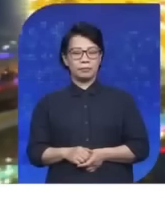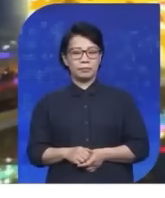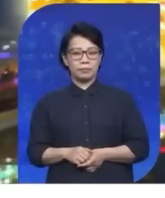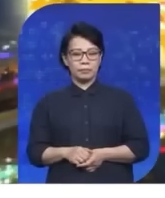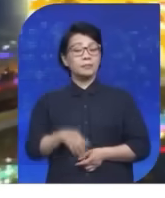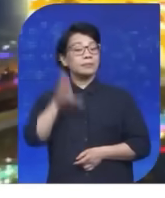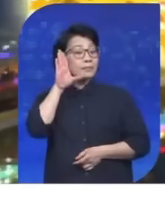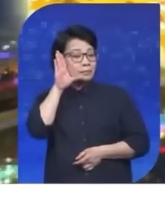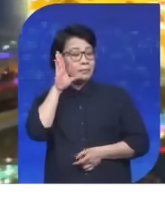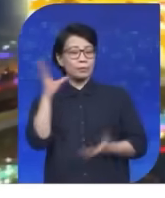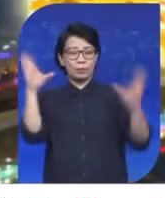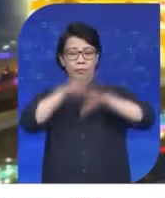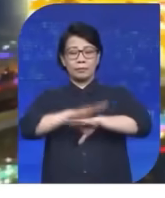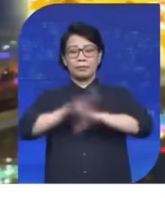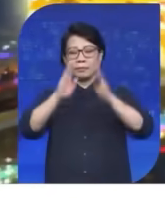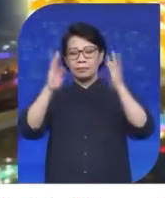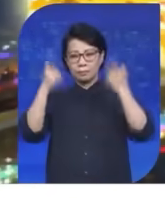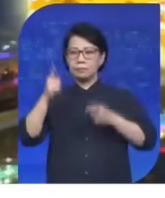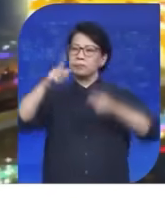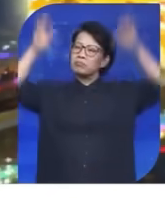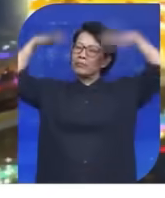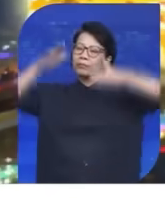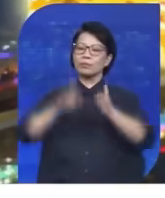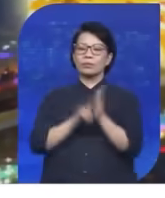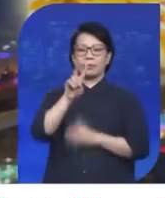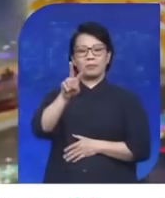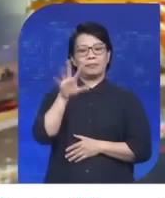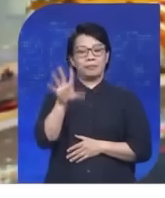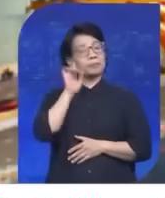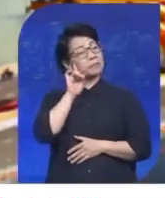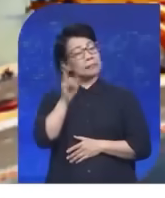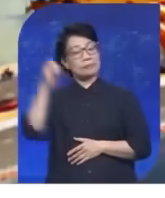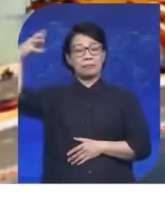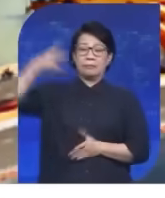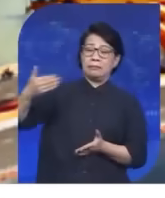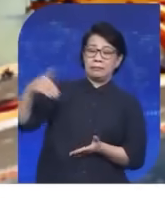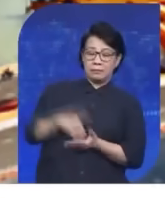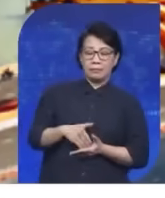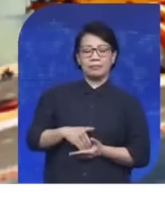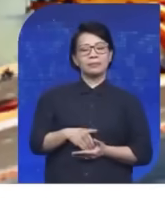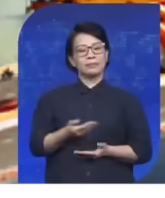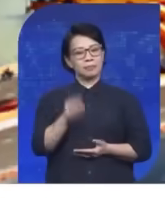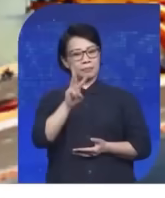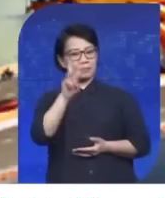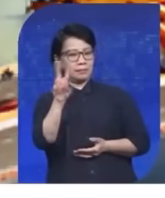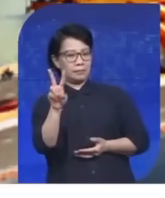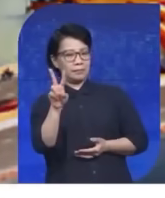Thành phố Đà Nẵng tối và đêm nay mưa ngớt, nhiệt độ thấp nhất 25 độ C. Ngày mai có nắng trở lại, nhiệt độ cao nhất 32 độ C.